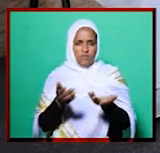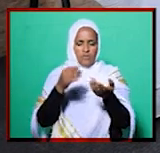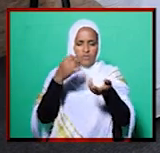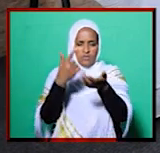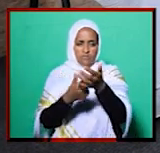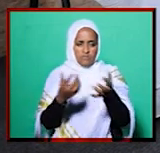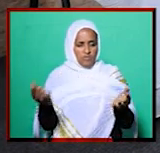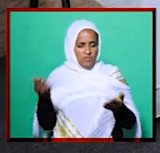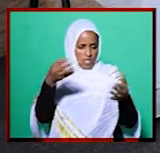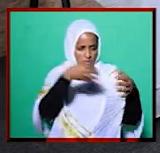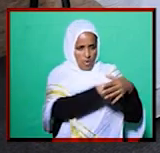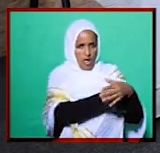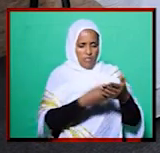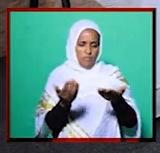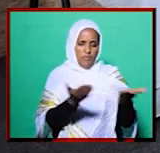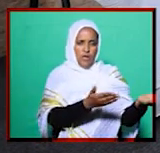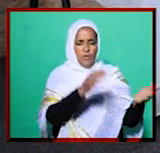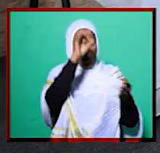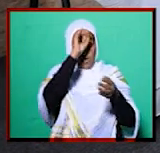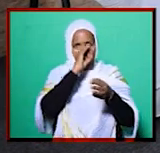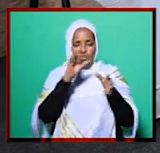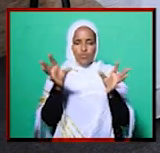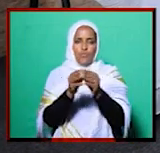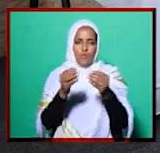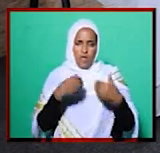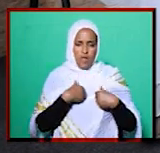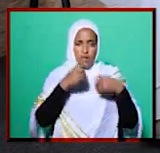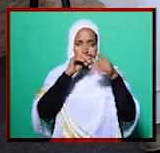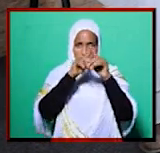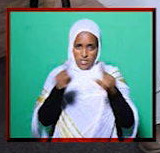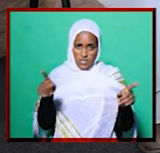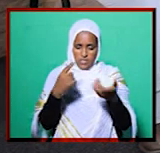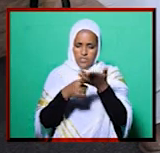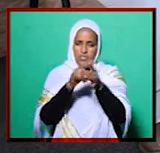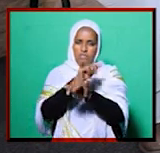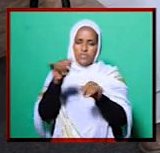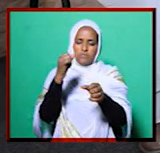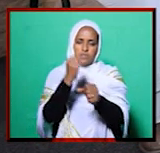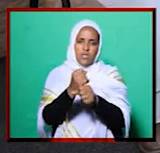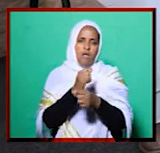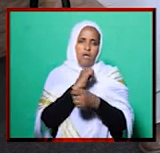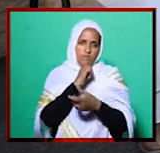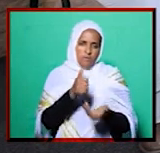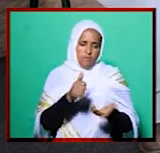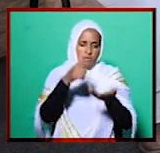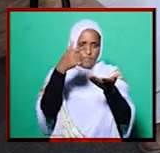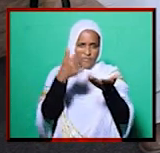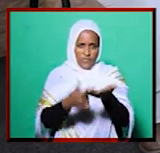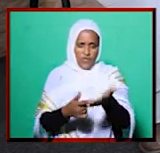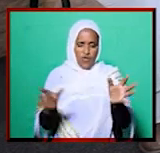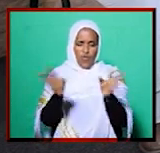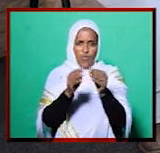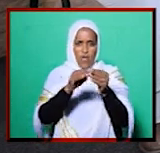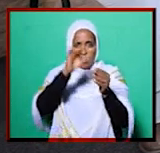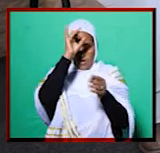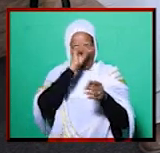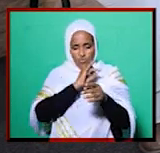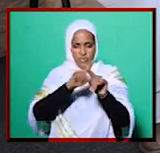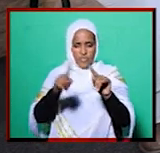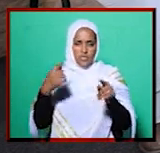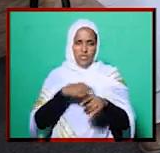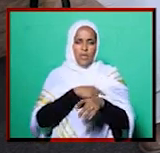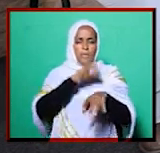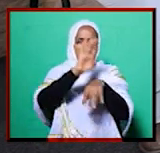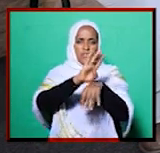ቅዱስ ተመርቶ ያን ይመራዋል። አሁን የኛ ቤተ ክርስቲያን ላይ አሁን እንደ ማህበር ተቋሙ አለ፣ ቢጋሮ አለ፣ መሰረቱ አለ፣ ቅደም ተከተሉ